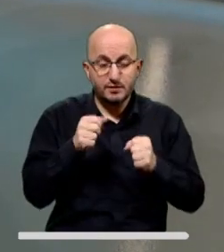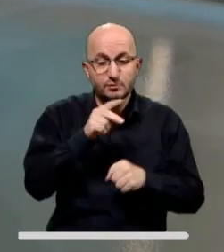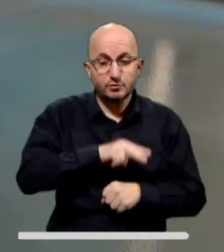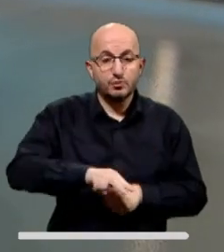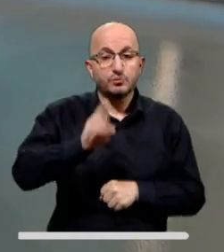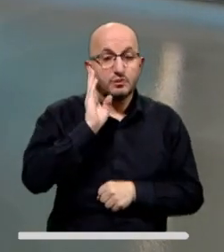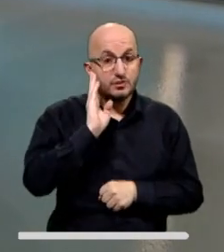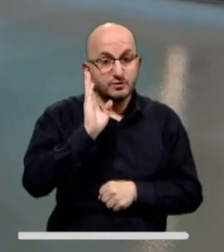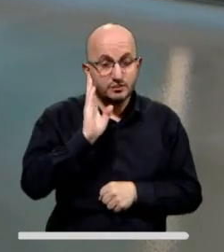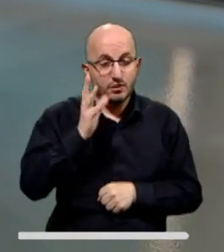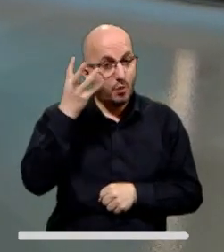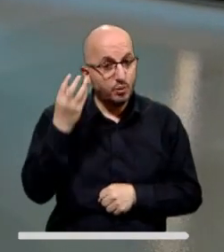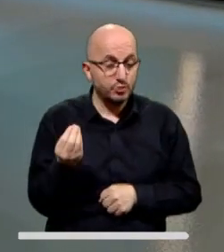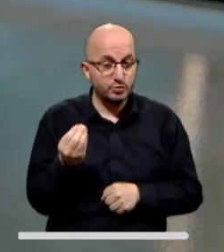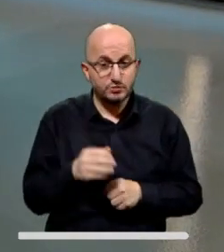çıkacak olursak